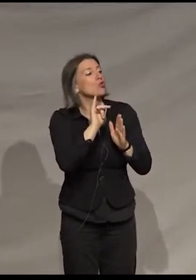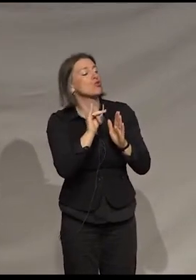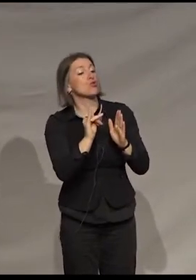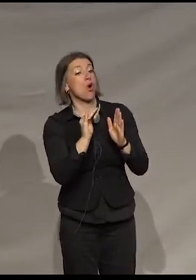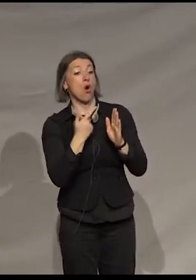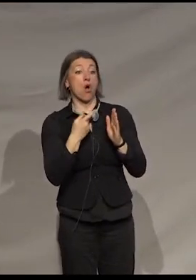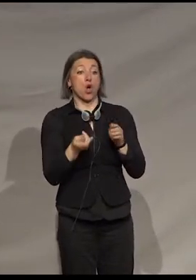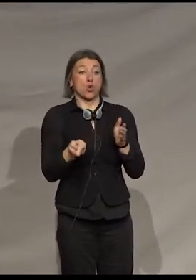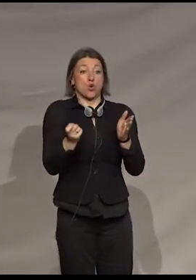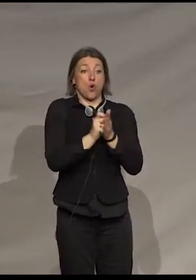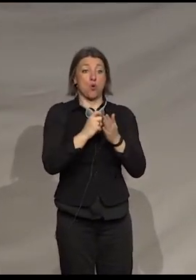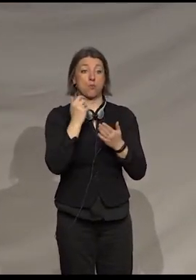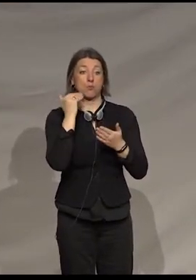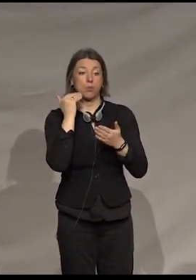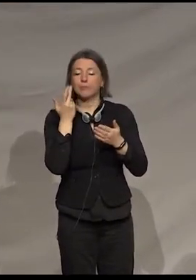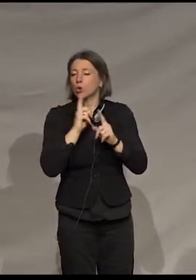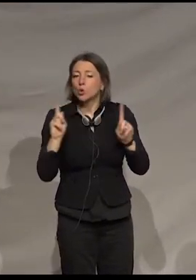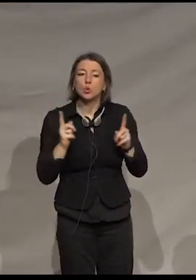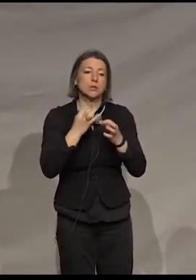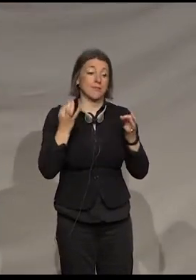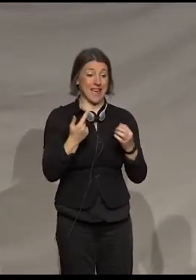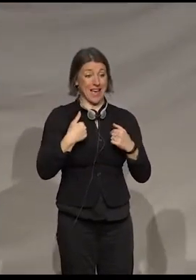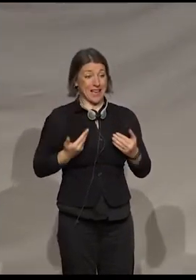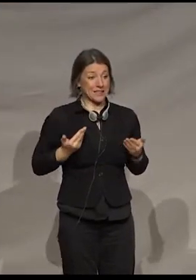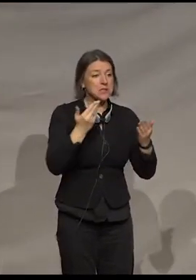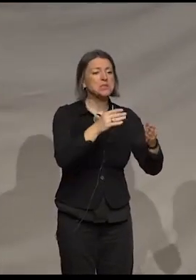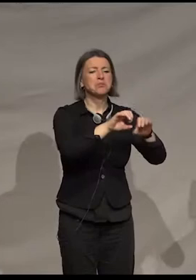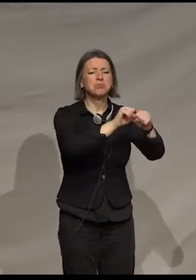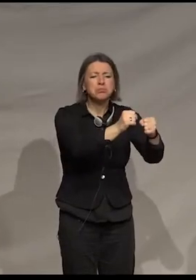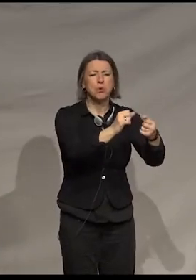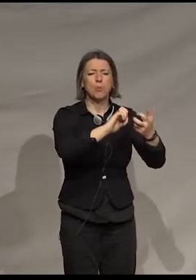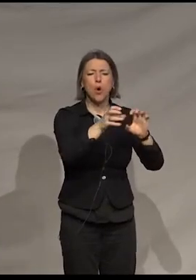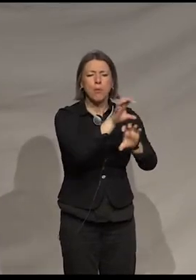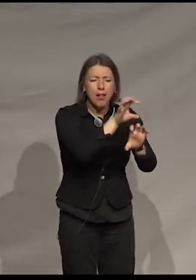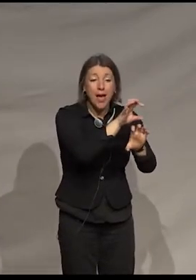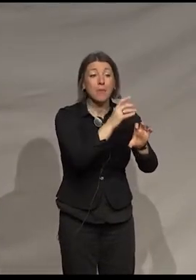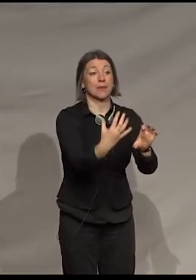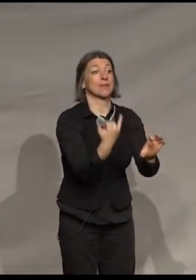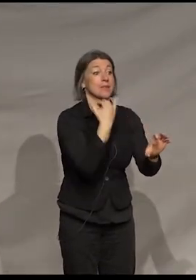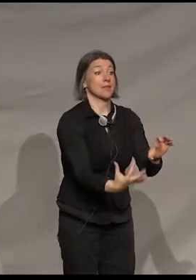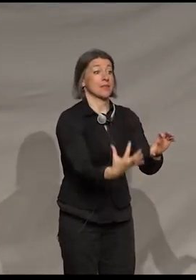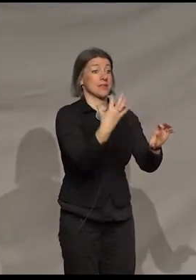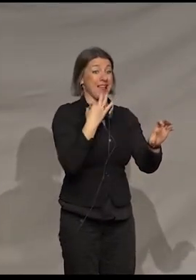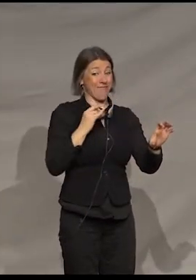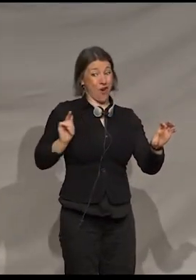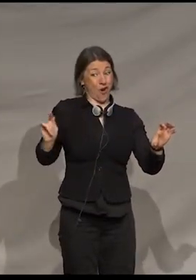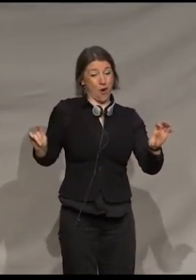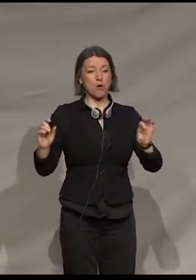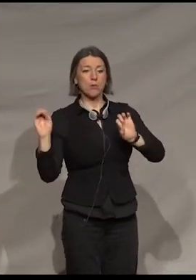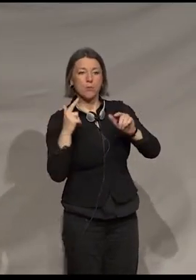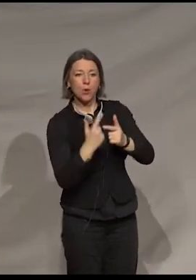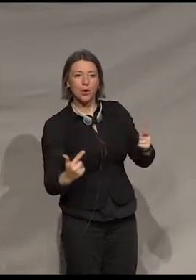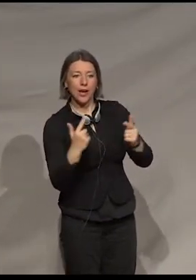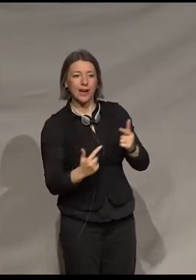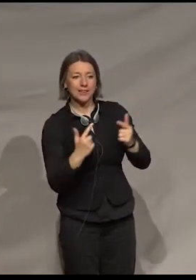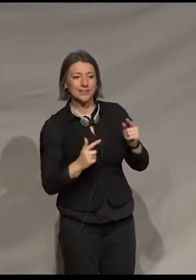po prodejní vlastně technický vzdálený support pro počítače, telefony, tablety a pan Jirka v tuhle chvíli je